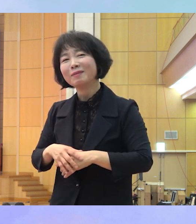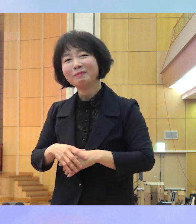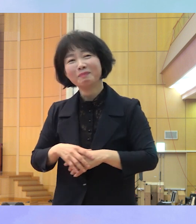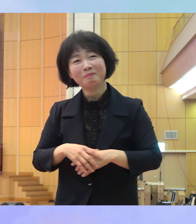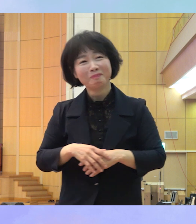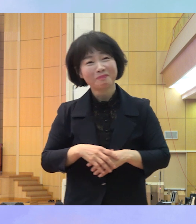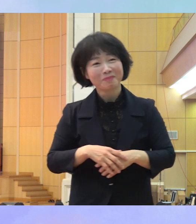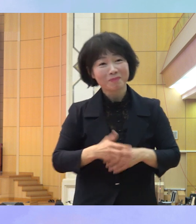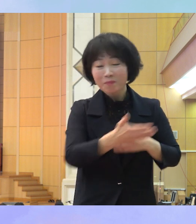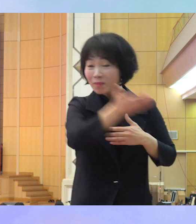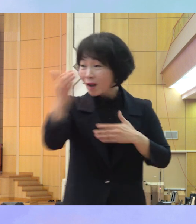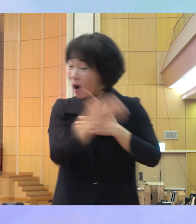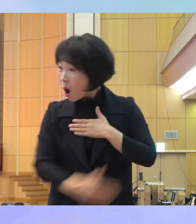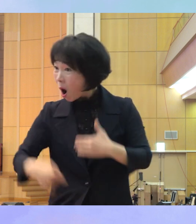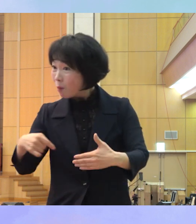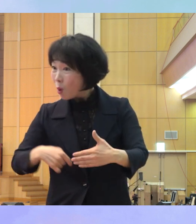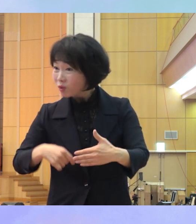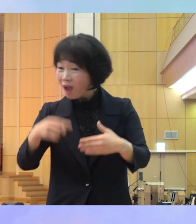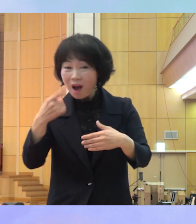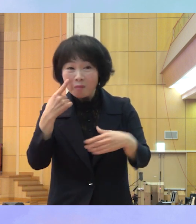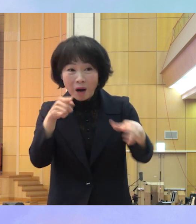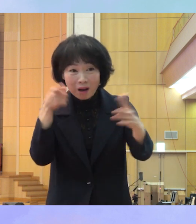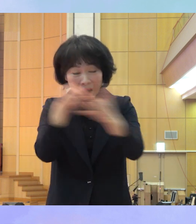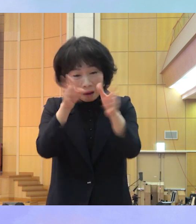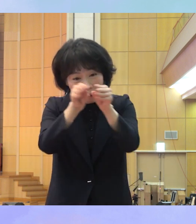여러분들 육체 속에 단백질도 부족하고,